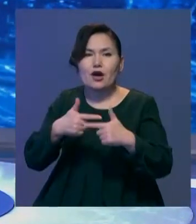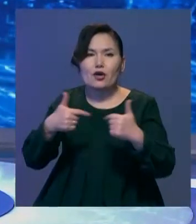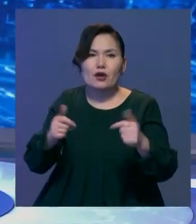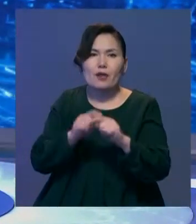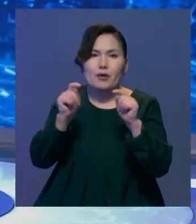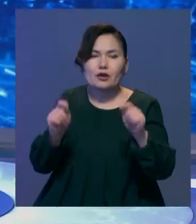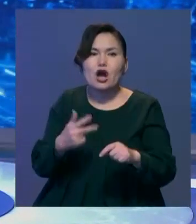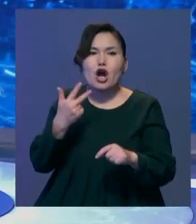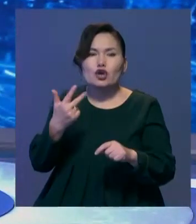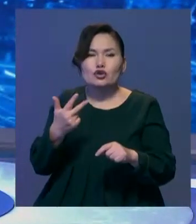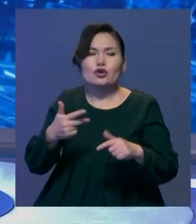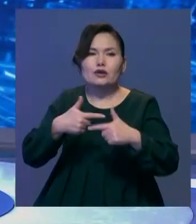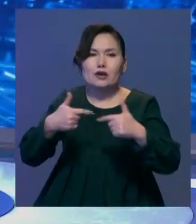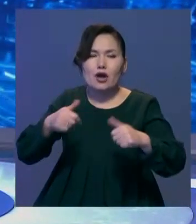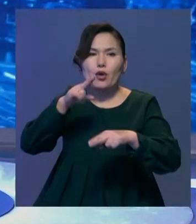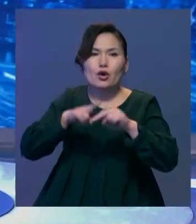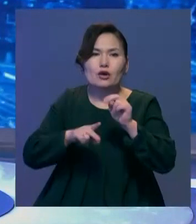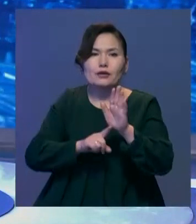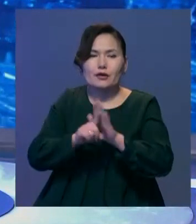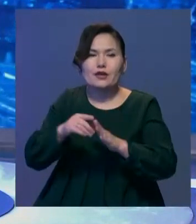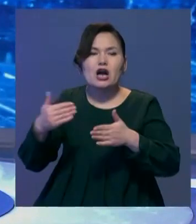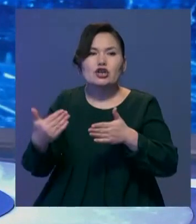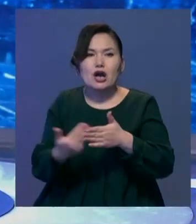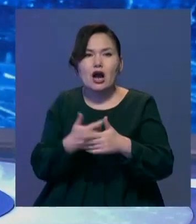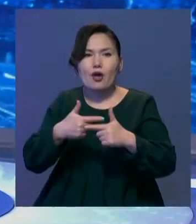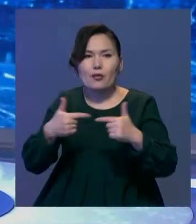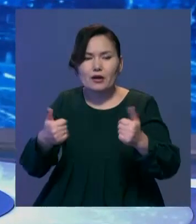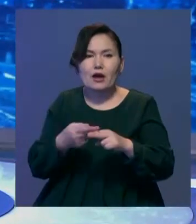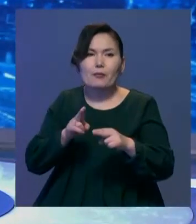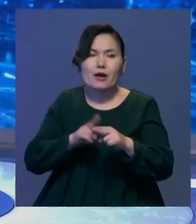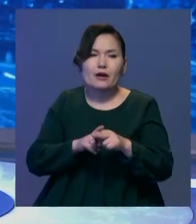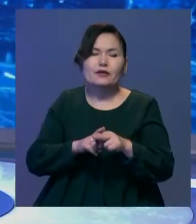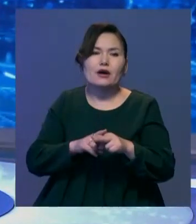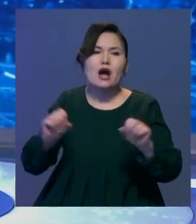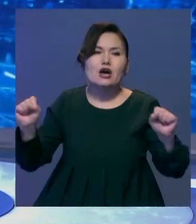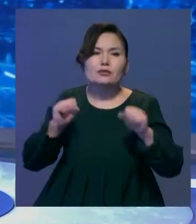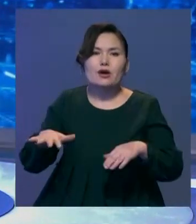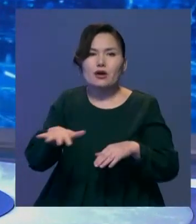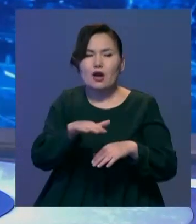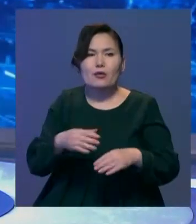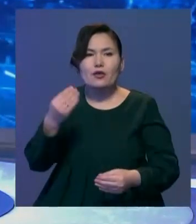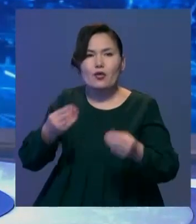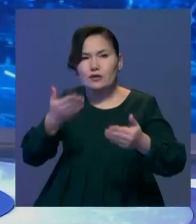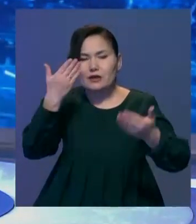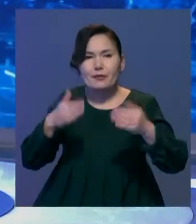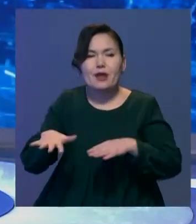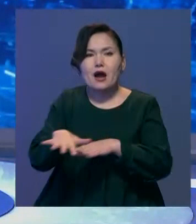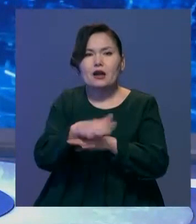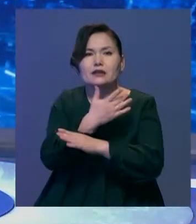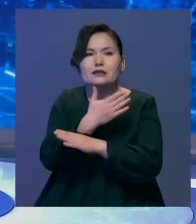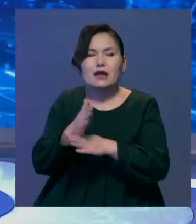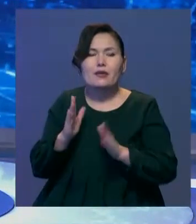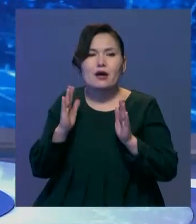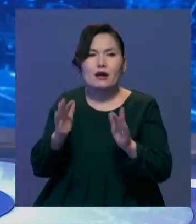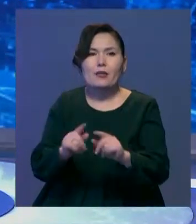үшеуінің құрылысы басталды. Жағалауда жаңа қонақ үйлер, гольф клуб, аквапарктер мен ойын-сауық саябағын салу